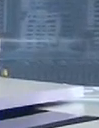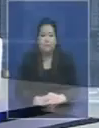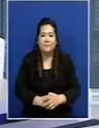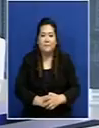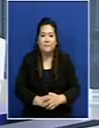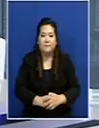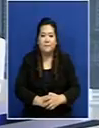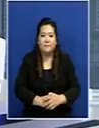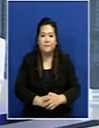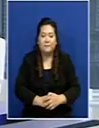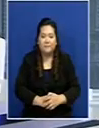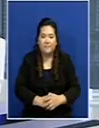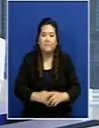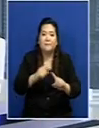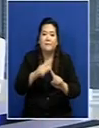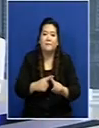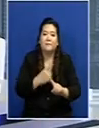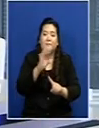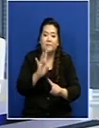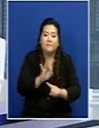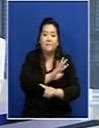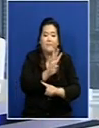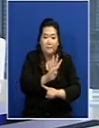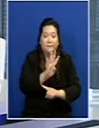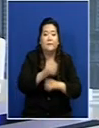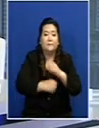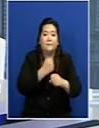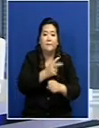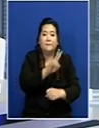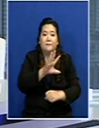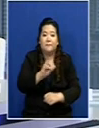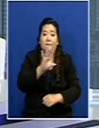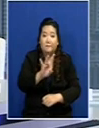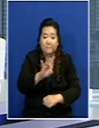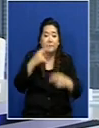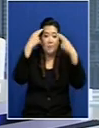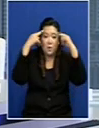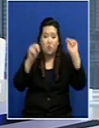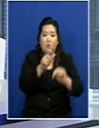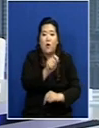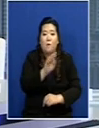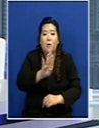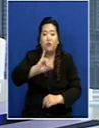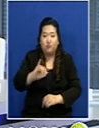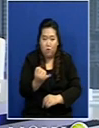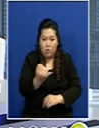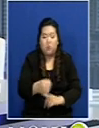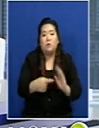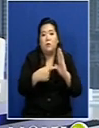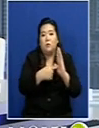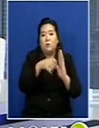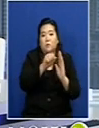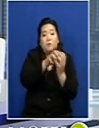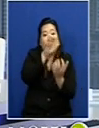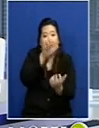ตั้งแต่ 4สิงหาคม 2558นะคะคุณชลสวัสดิ์อัศวเหมค่ะอดีตนายกอบจสมุทรปราการก็ถูกจำคุกนะคะ